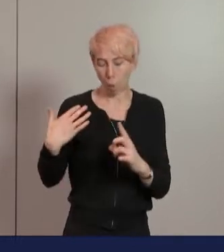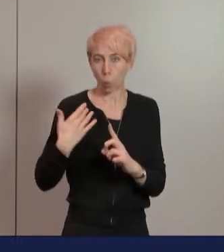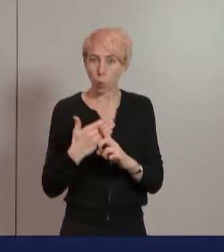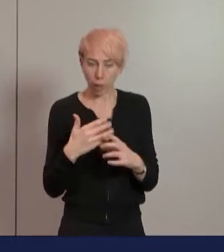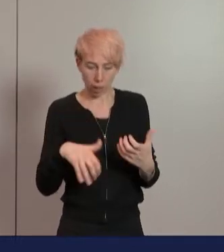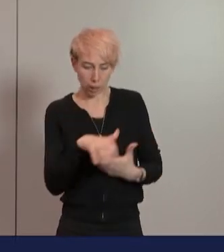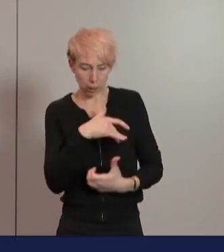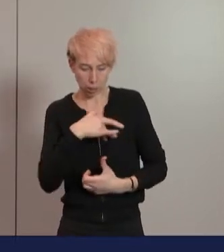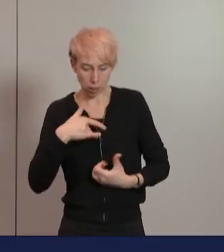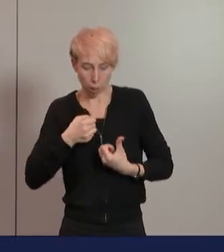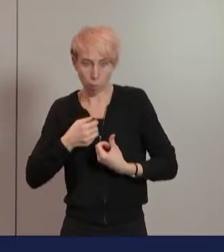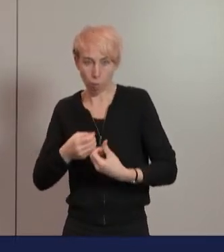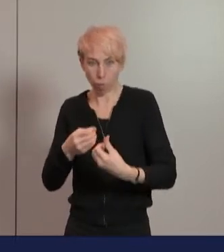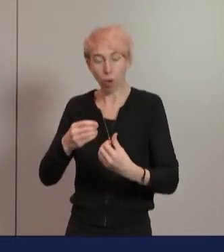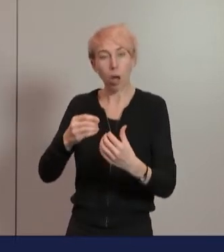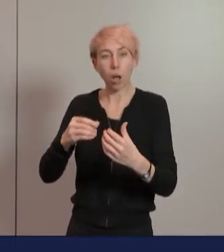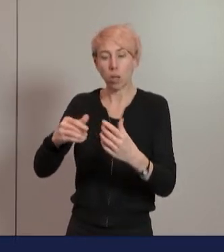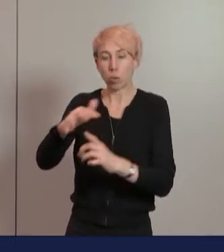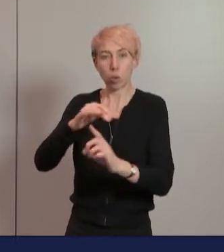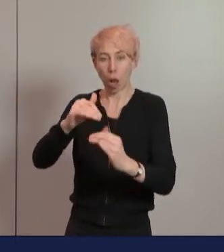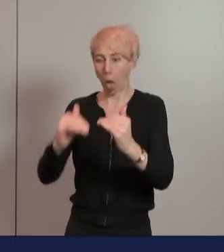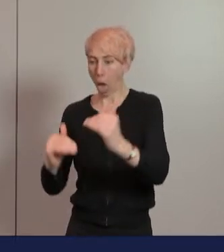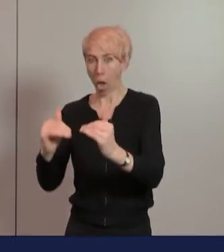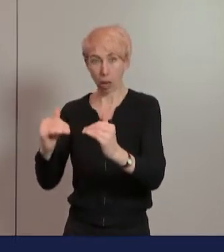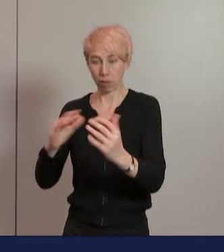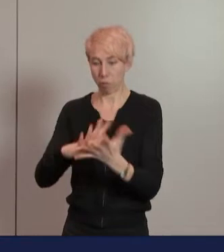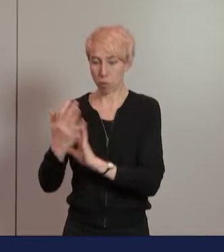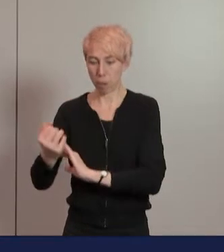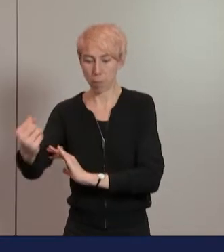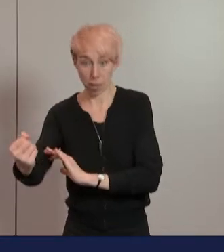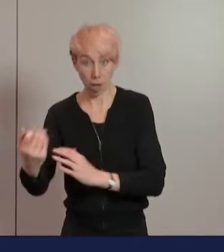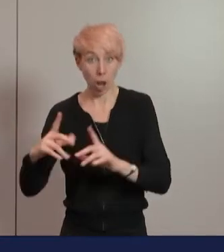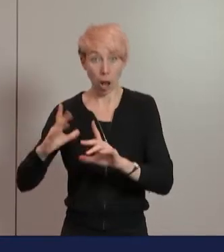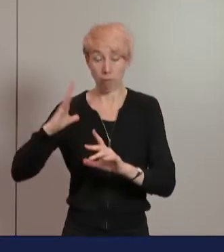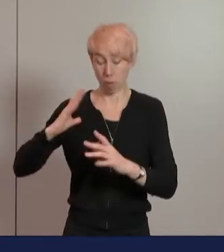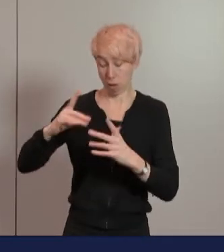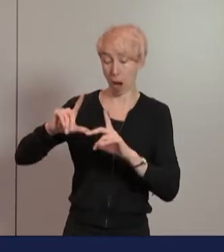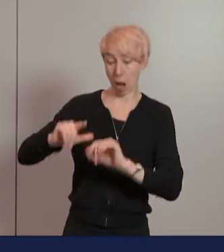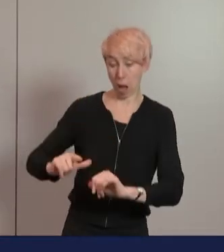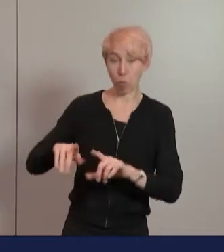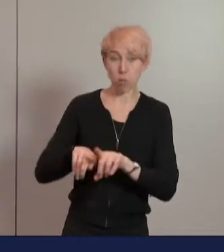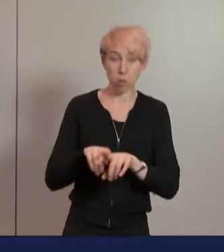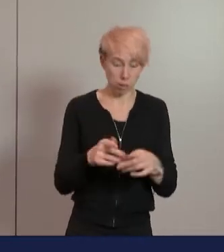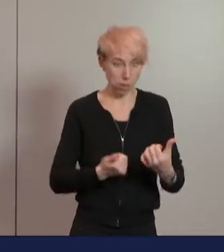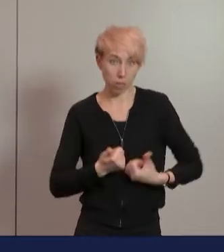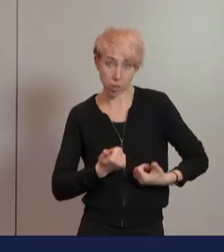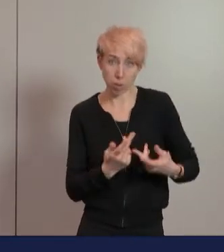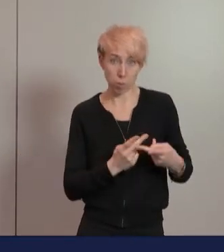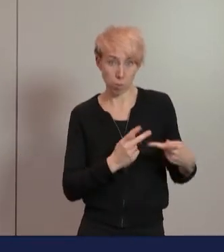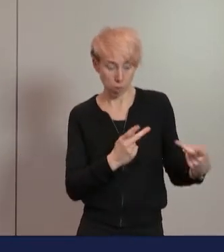exacerbe les inégalités sociales déjà existante à Rezé, et met sous tension les services publics, notamment ceux de l'éducation et de la